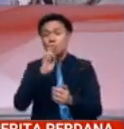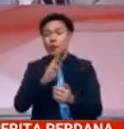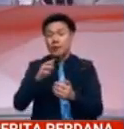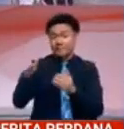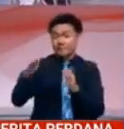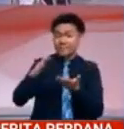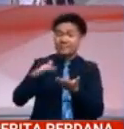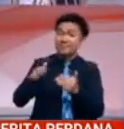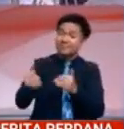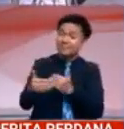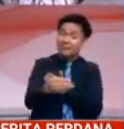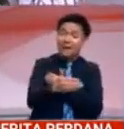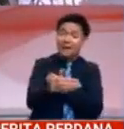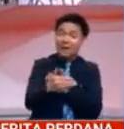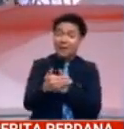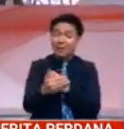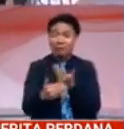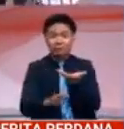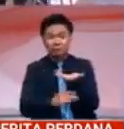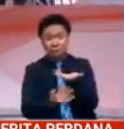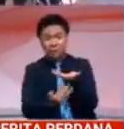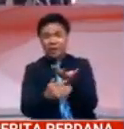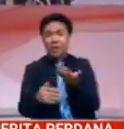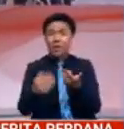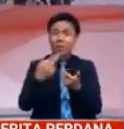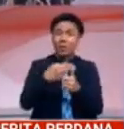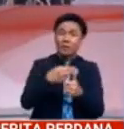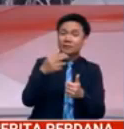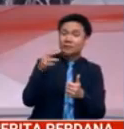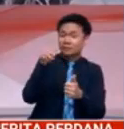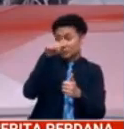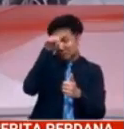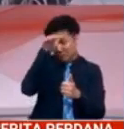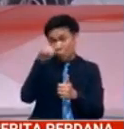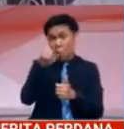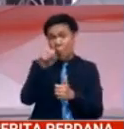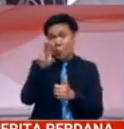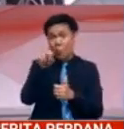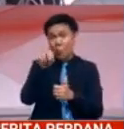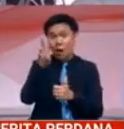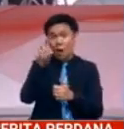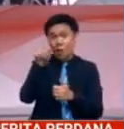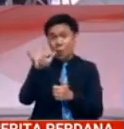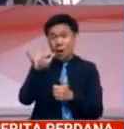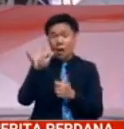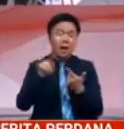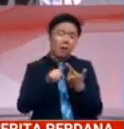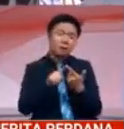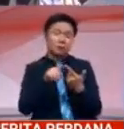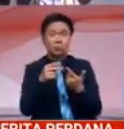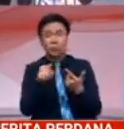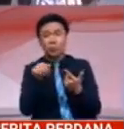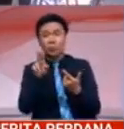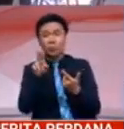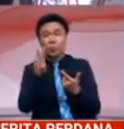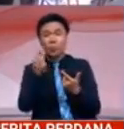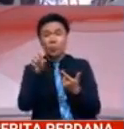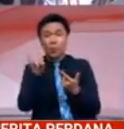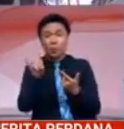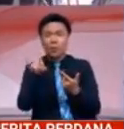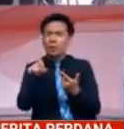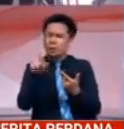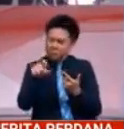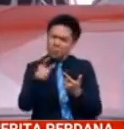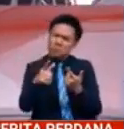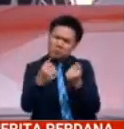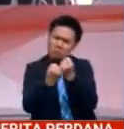ada Huawei ke, Sunway ke kan, yang dapat membantu kami pada waktu sekarang ni, sebab kami sangat memerlukan